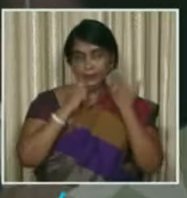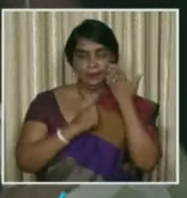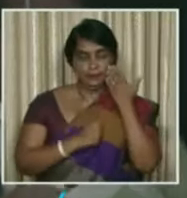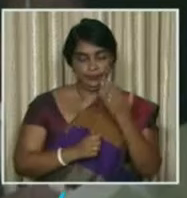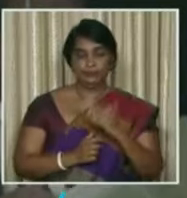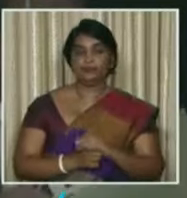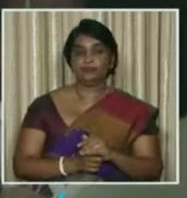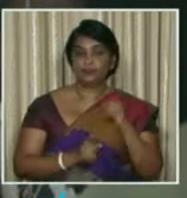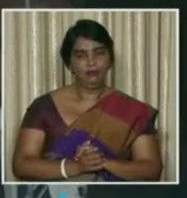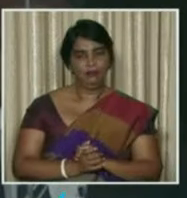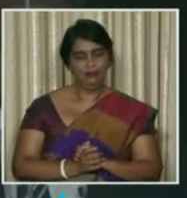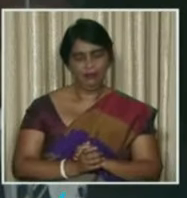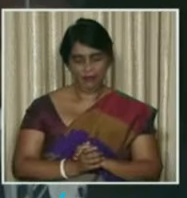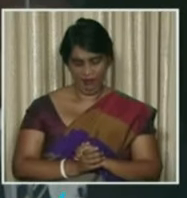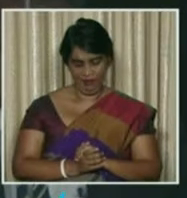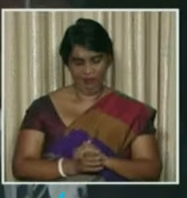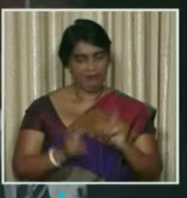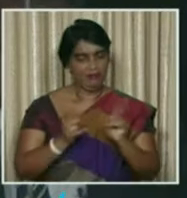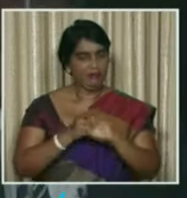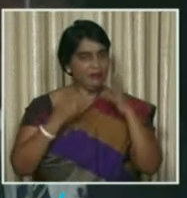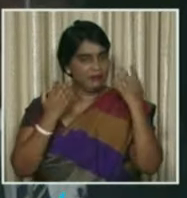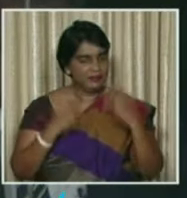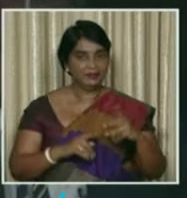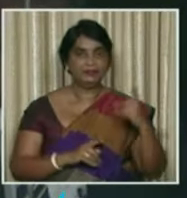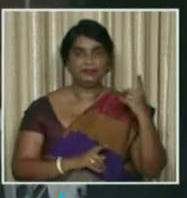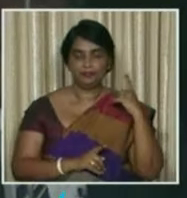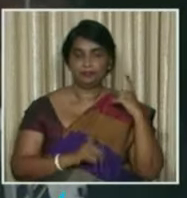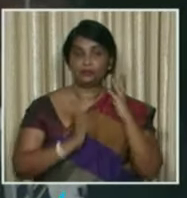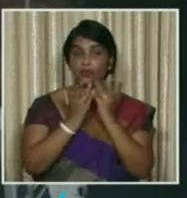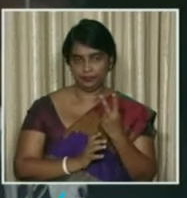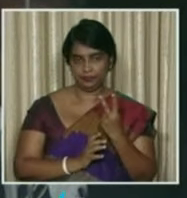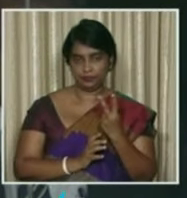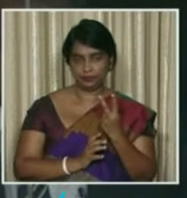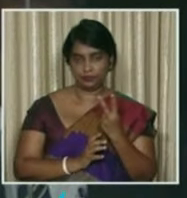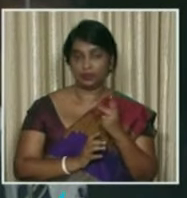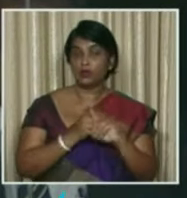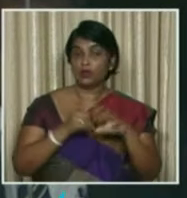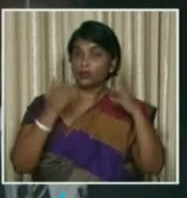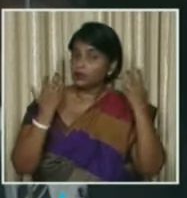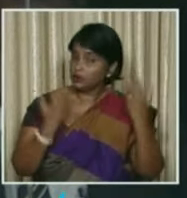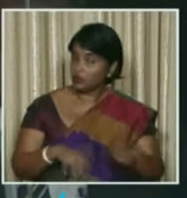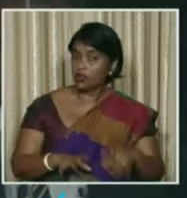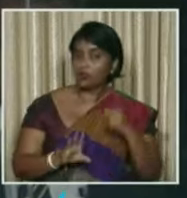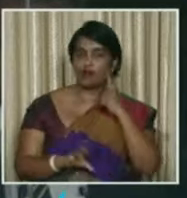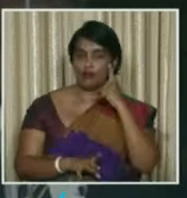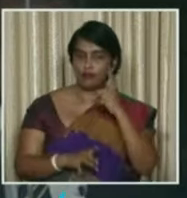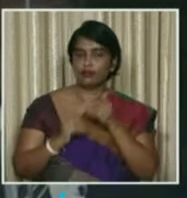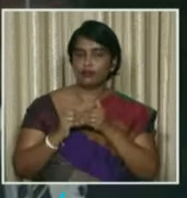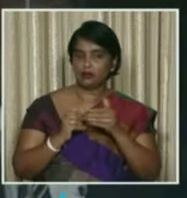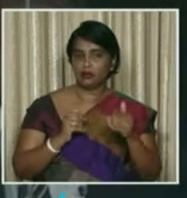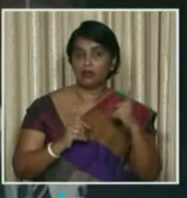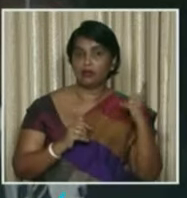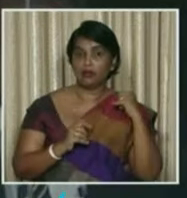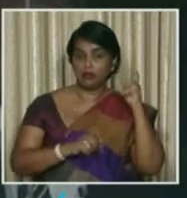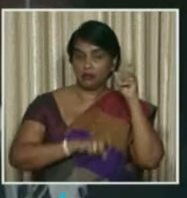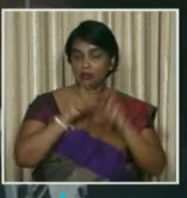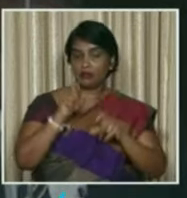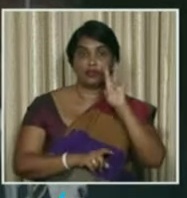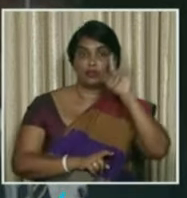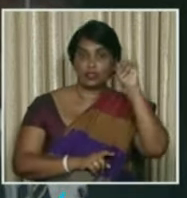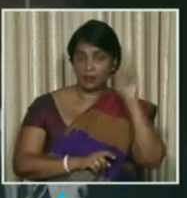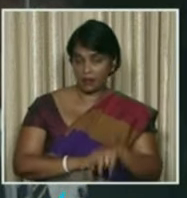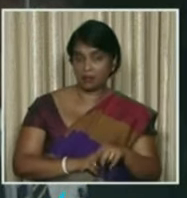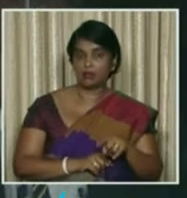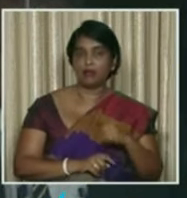දැක්කා මේ වගේ ප්‍රතිඵල. යුද්ධය ඉවර වෙන විට හමුදාවේ සංඛ්‍යාව ලක්ෂ දෙකයි. යුද්ධය ඉවර වී අවුරුද්දක් ඇතුළත යුද හමුදාවේ සබලුන්